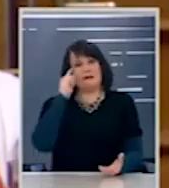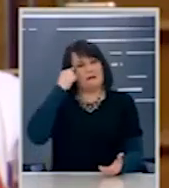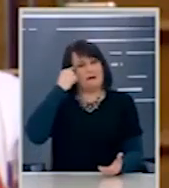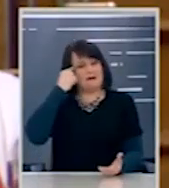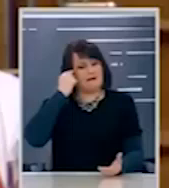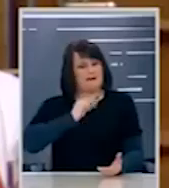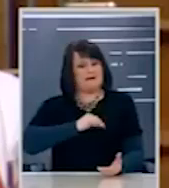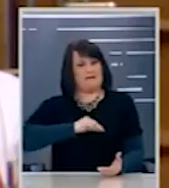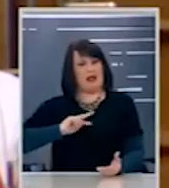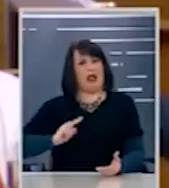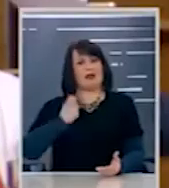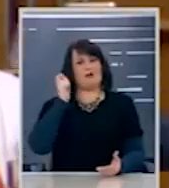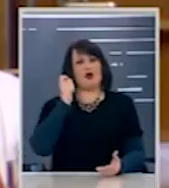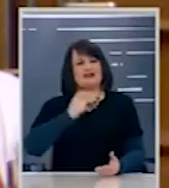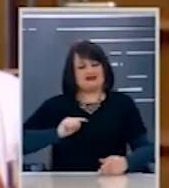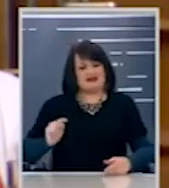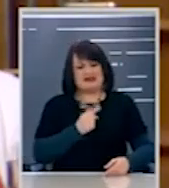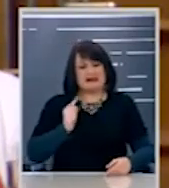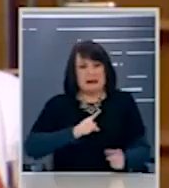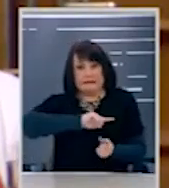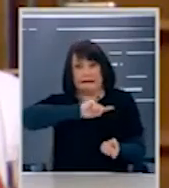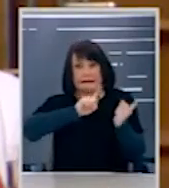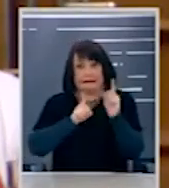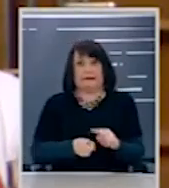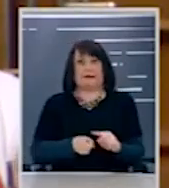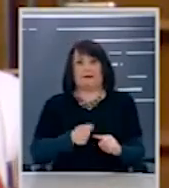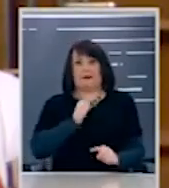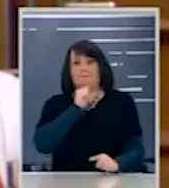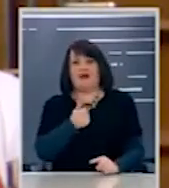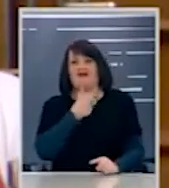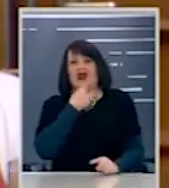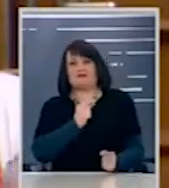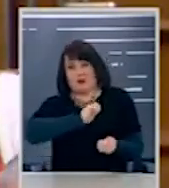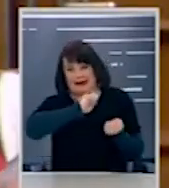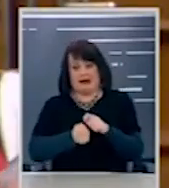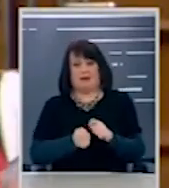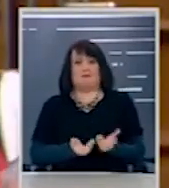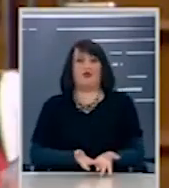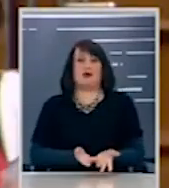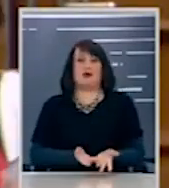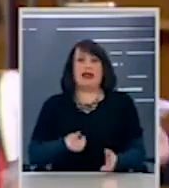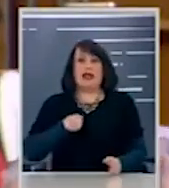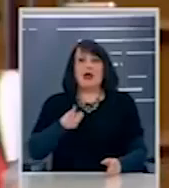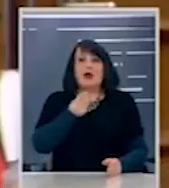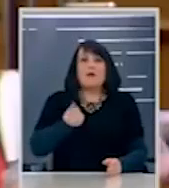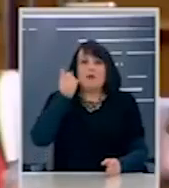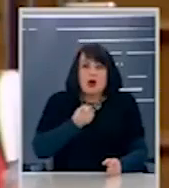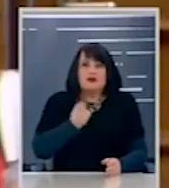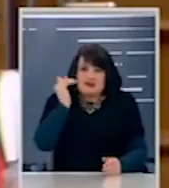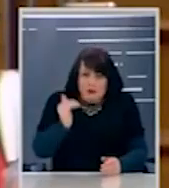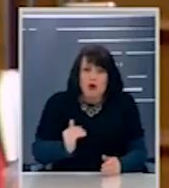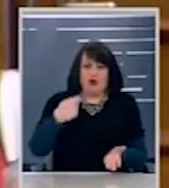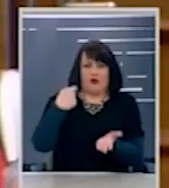μιας αντιπολιτευτικής ρητορικής να κάνουμε το άσπρο μαύρο. Διότι η μεγάλη πλειοψηφία πληρώνει λιγότερες εισφορές. Πώς να το